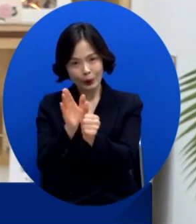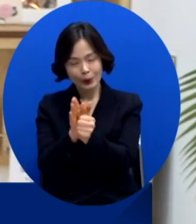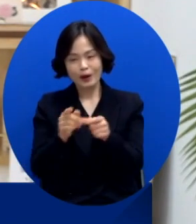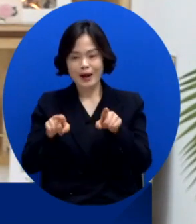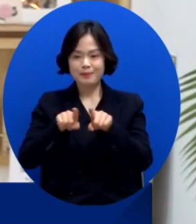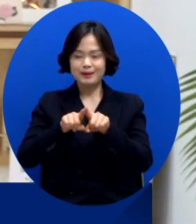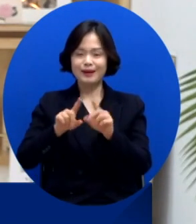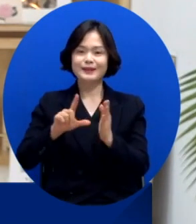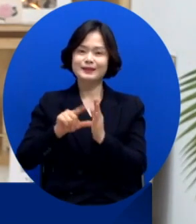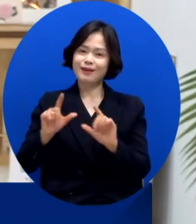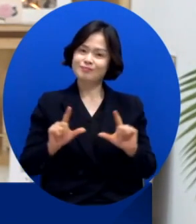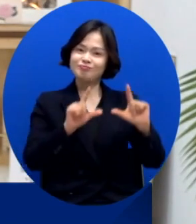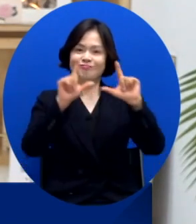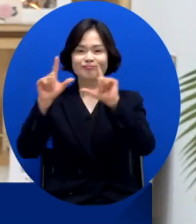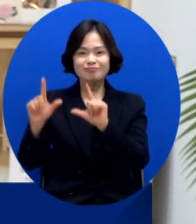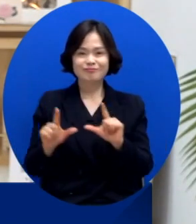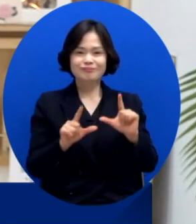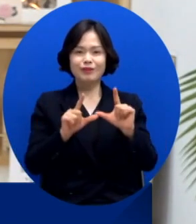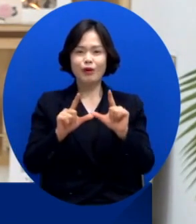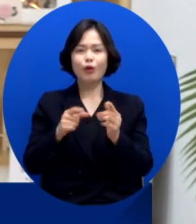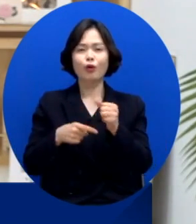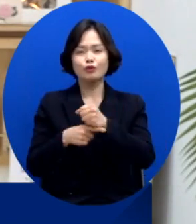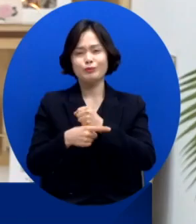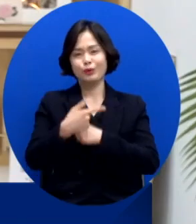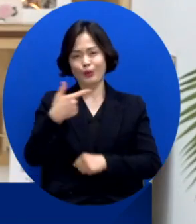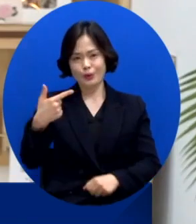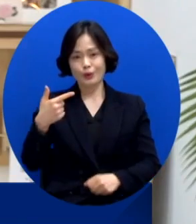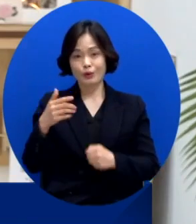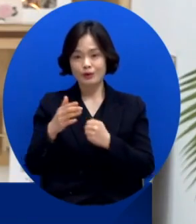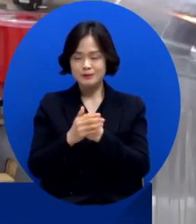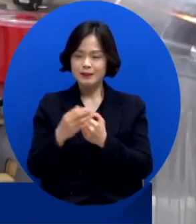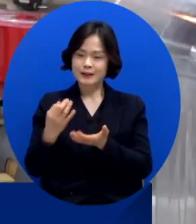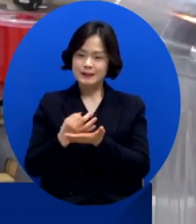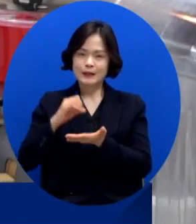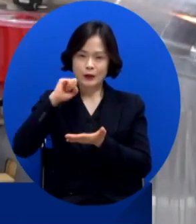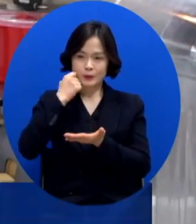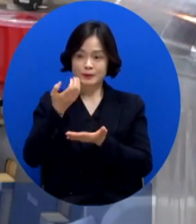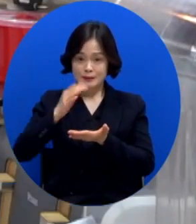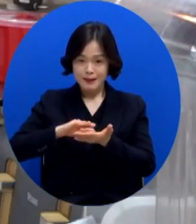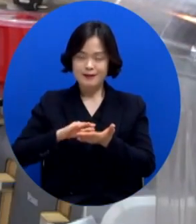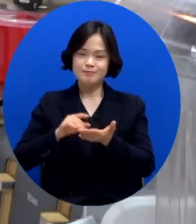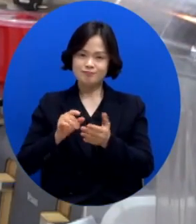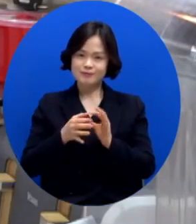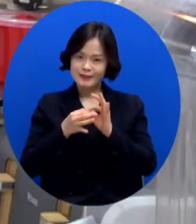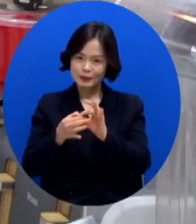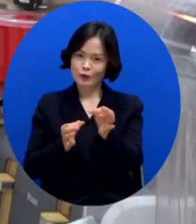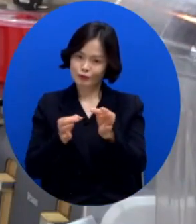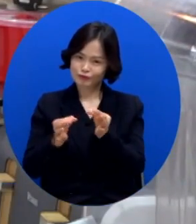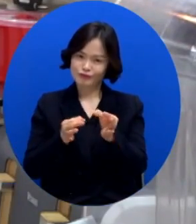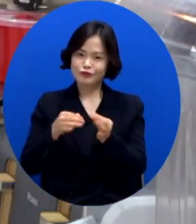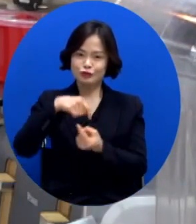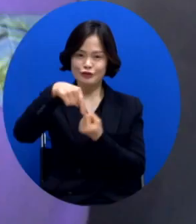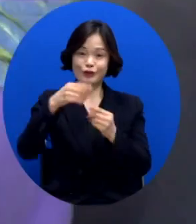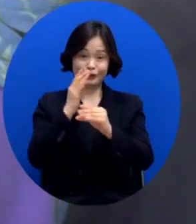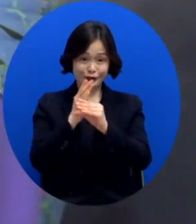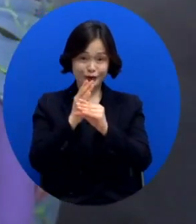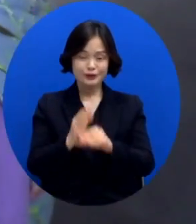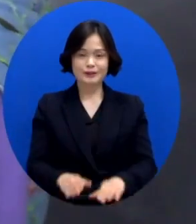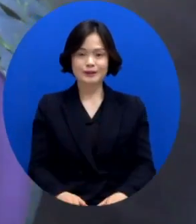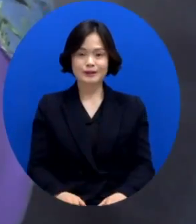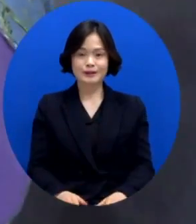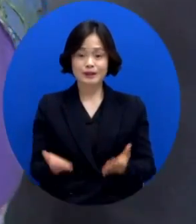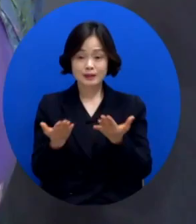있다 보니까 또 어렵지만 그런 이제 목적을 두고 일을 하고 있고요. 가게 종업원들은 다문화